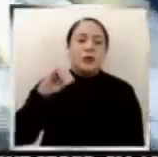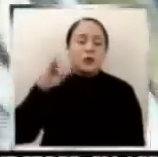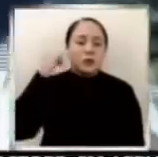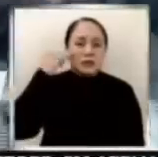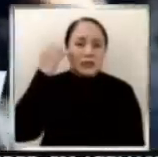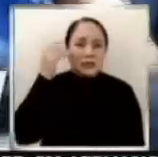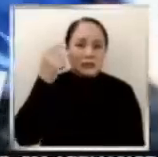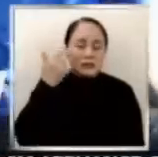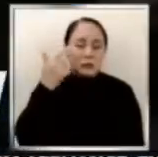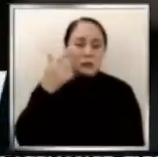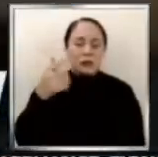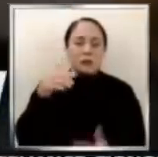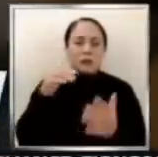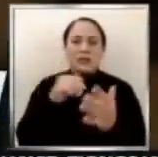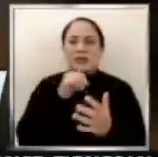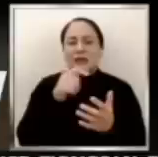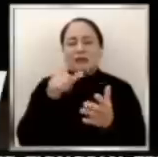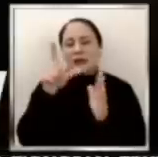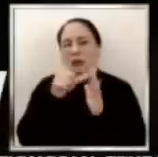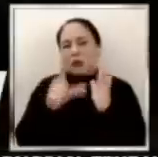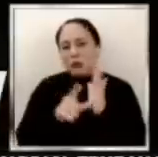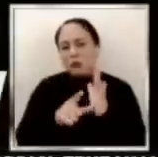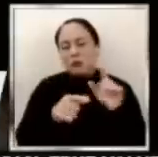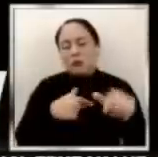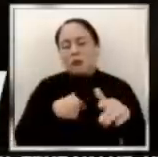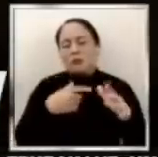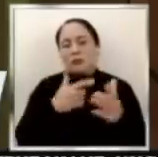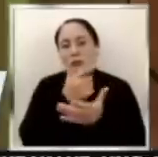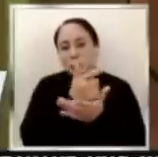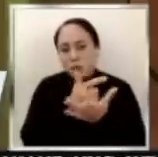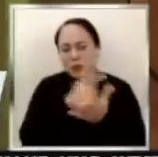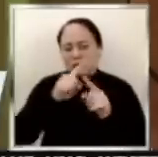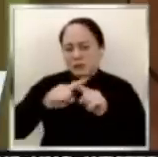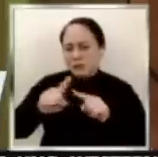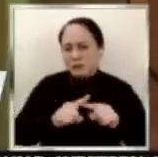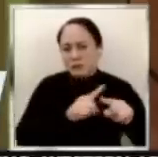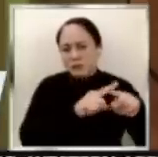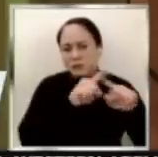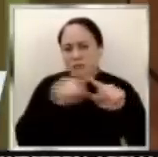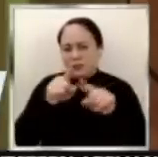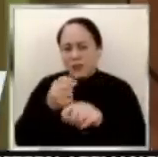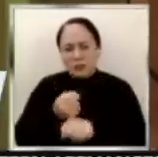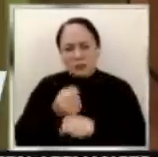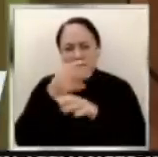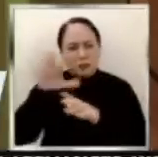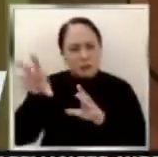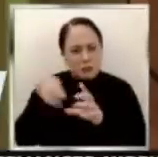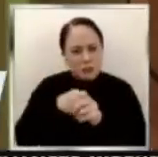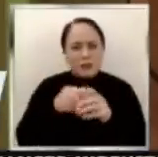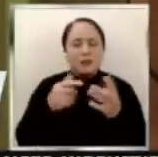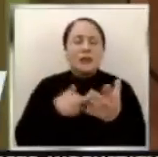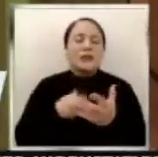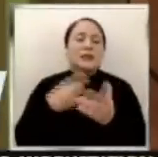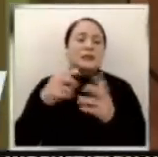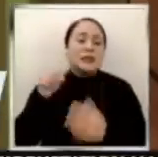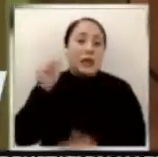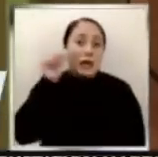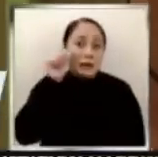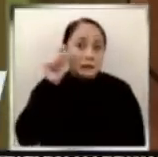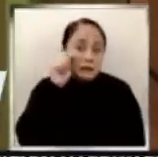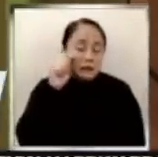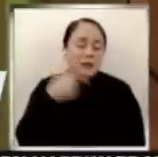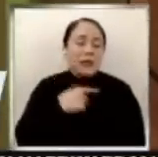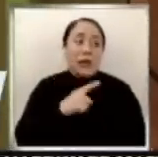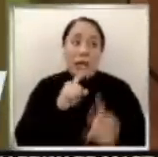reklamong illegal possession of firearms, ammunitions, and explosives. Pinag-aaralan pa ng kampo ni Arnie Teves kung sasagutin niyan sa